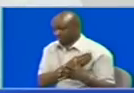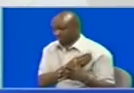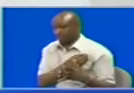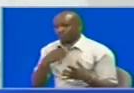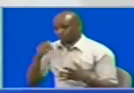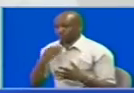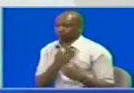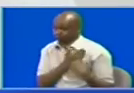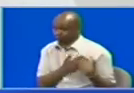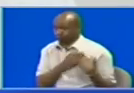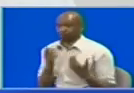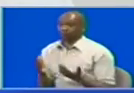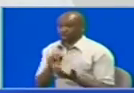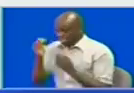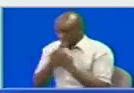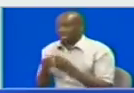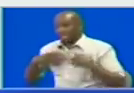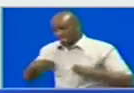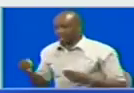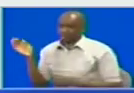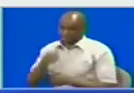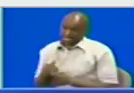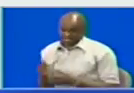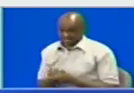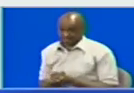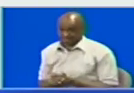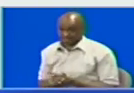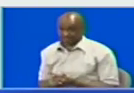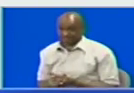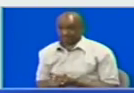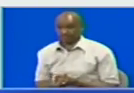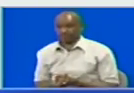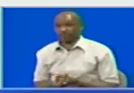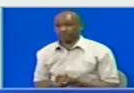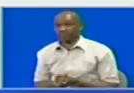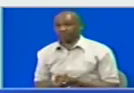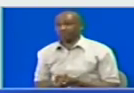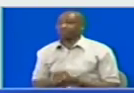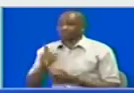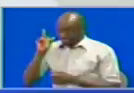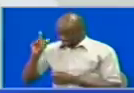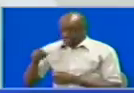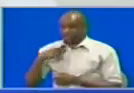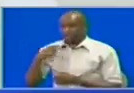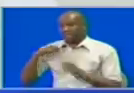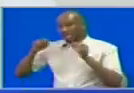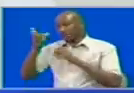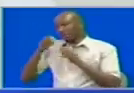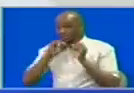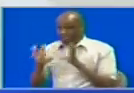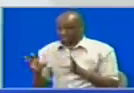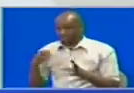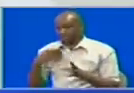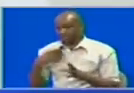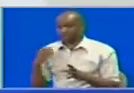through rehab. Alafu upone urudi uendelee kucheza. Ndio kucheza sana kuumiza tena. Ndio hapo kidogo hatukuelewana kidogo.